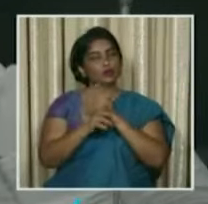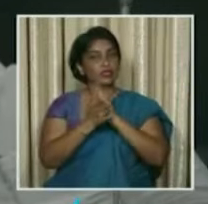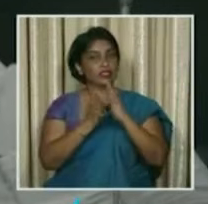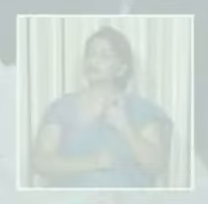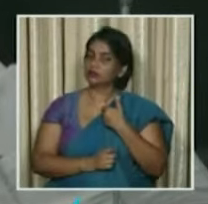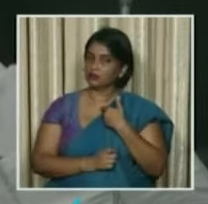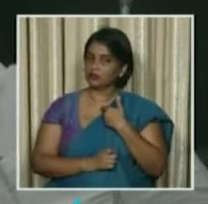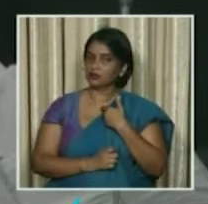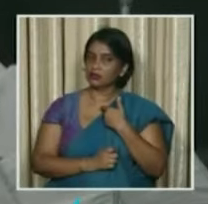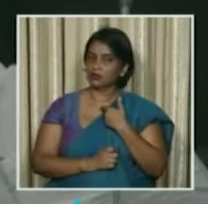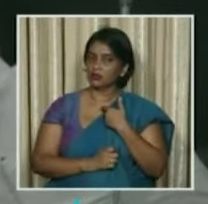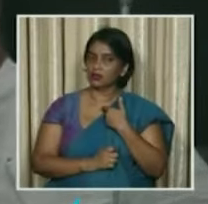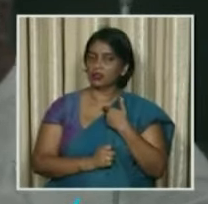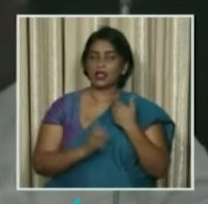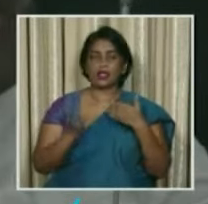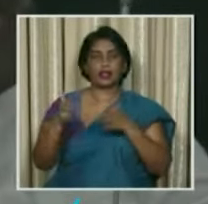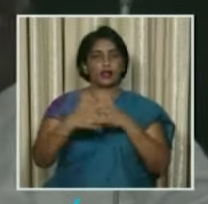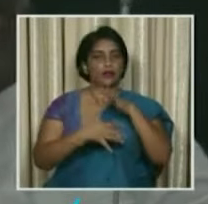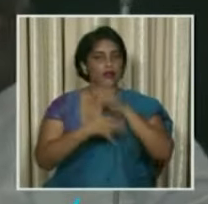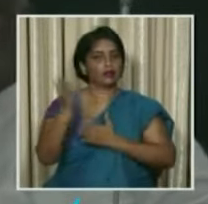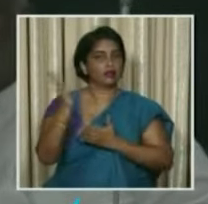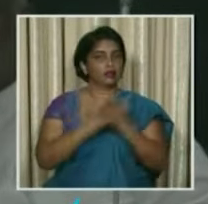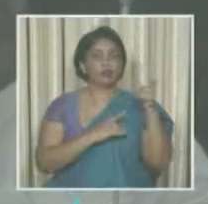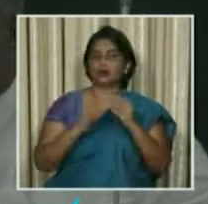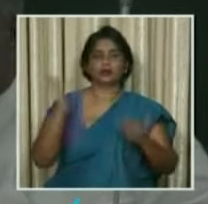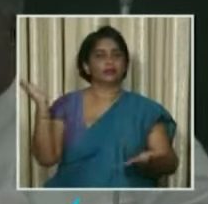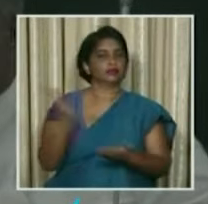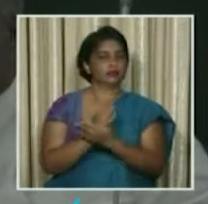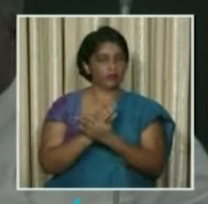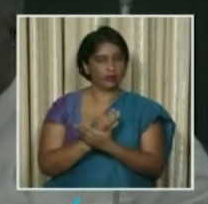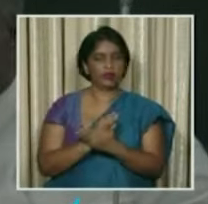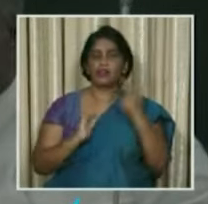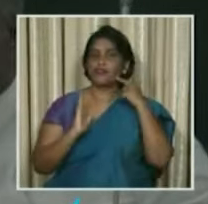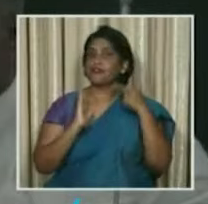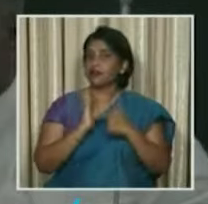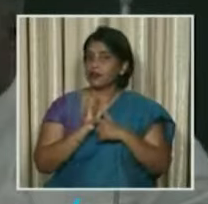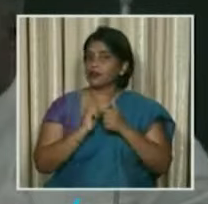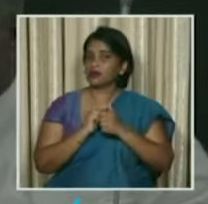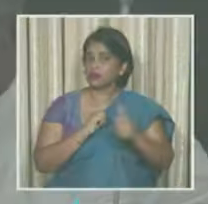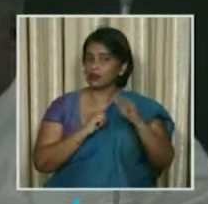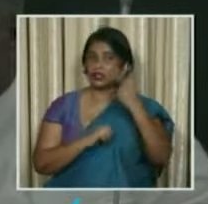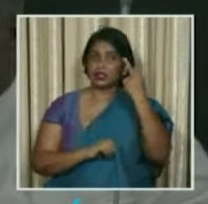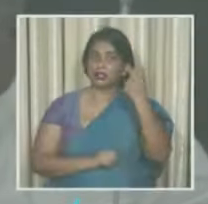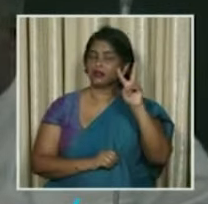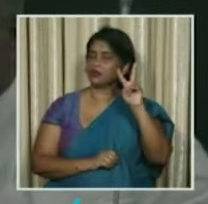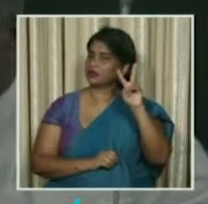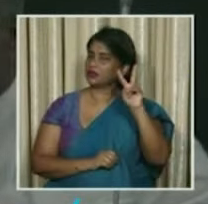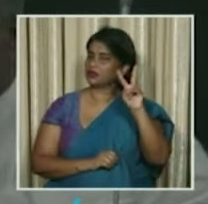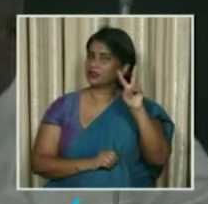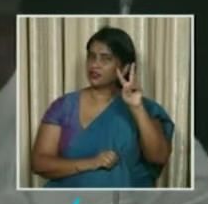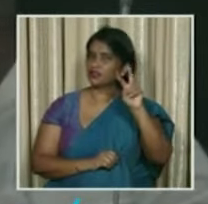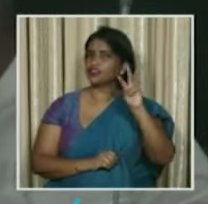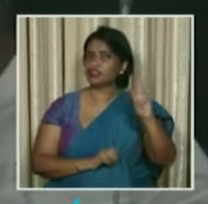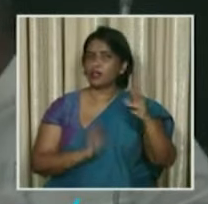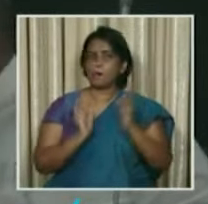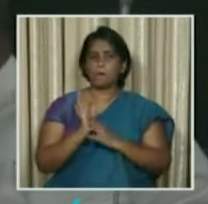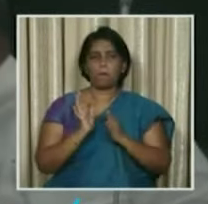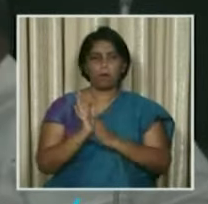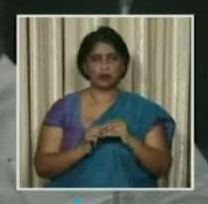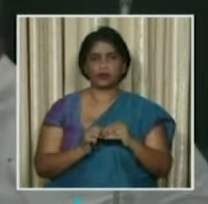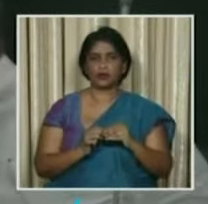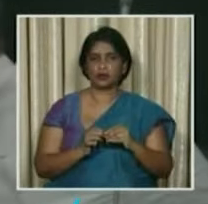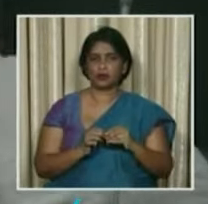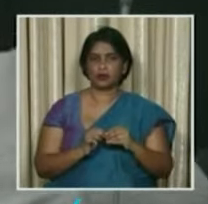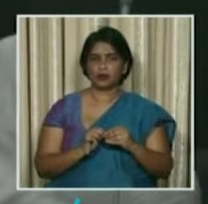බඳවා ගැනීමට කැබිනට් පත්‍රිකාව දැම්ම අර කැබිනට් පත්‍රිකාව යටපත් කළා. මේ විභාගයේ පවත්වන්න තිබුණේ 2023 මාර්තු මාසේ 25